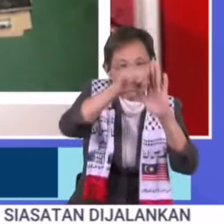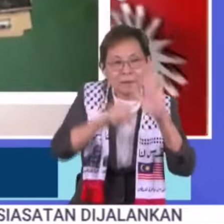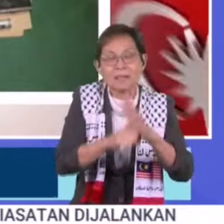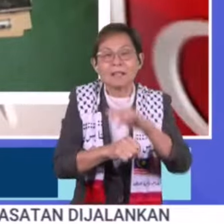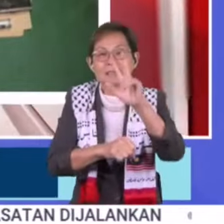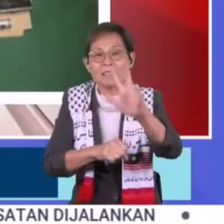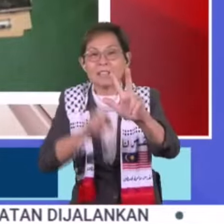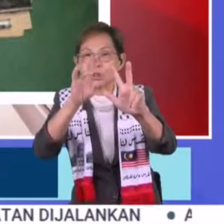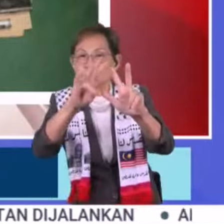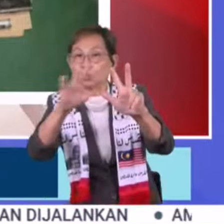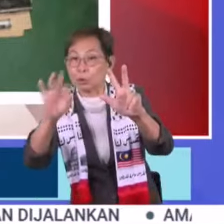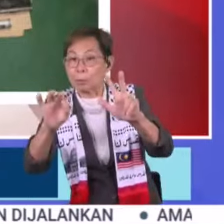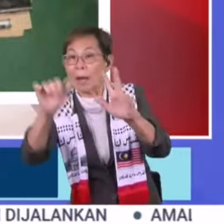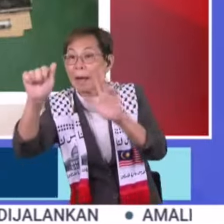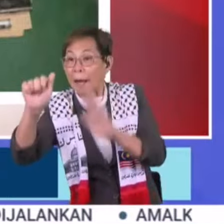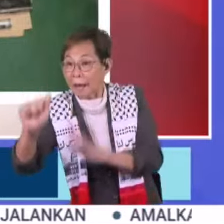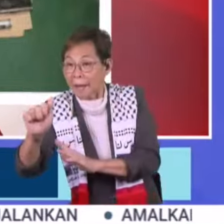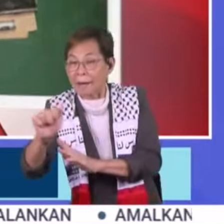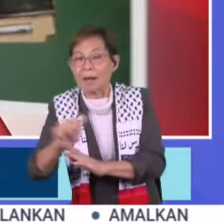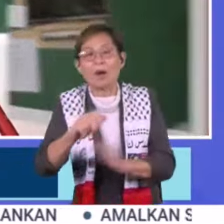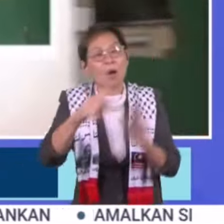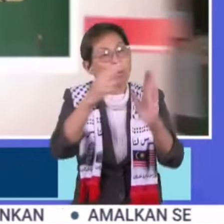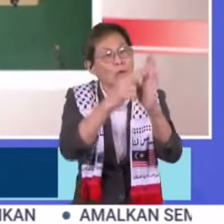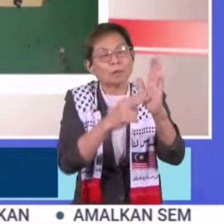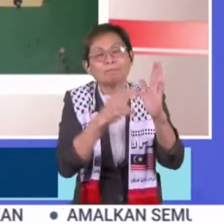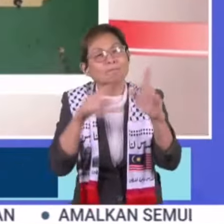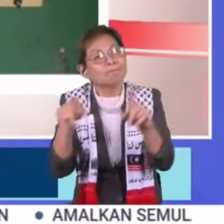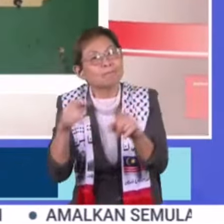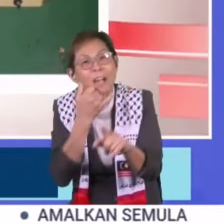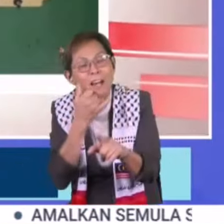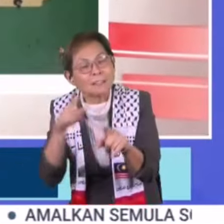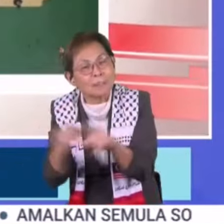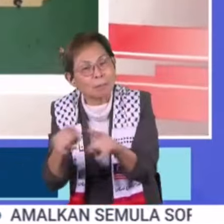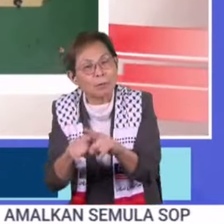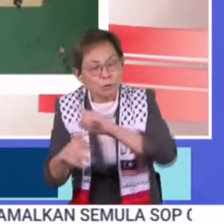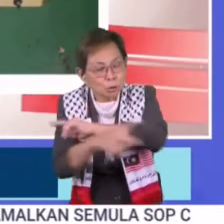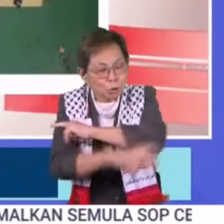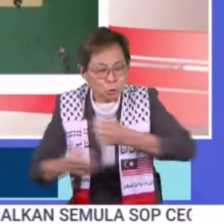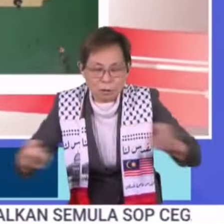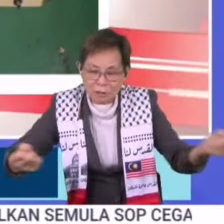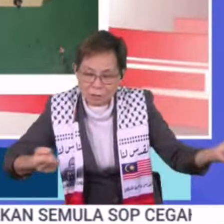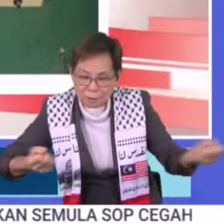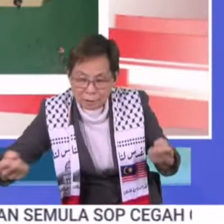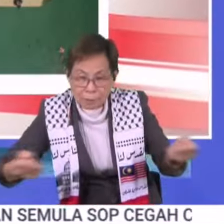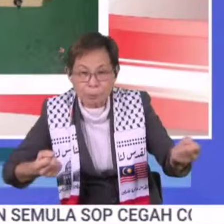Seksyen 379A, kanun yang sama bagi kes curi kenderaan.